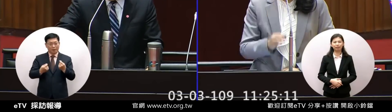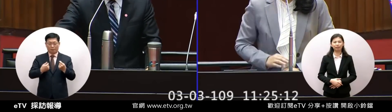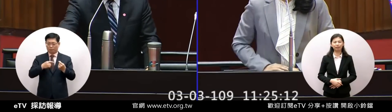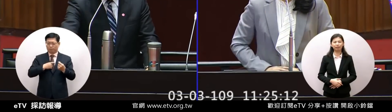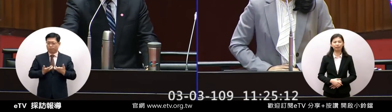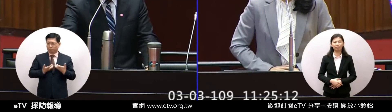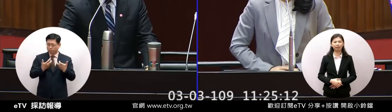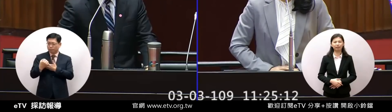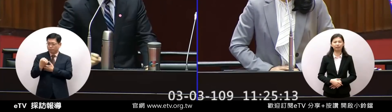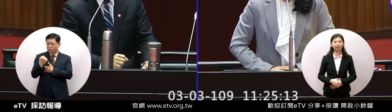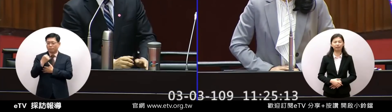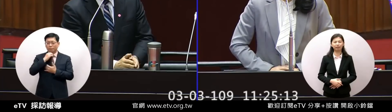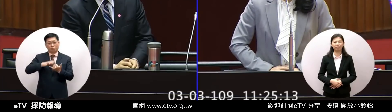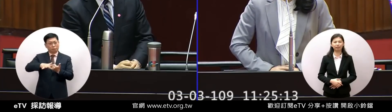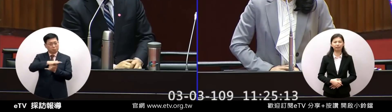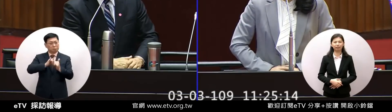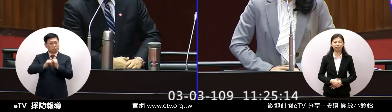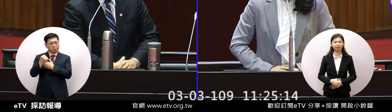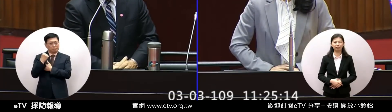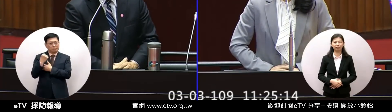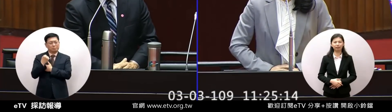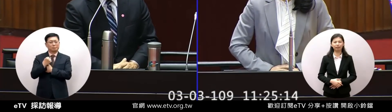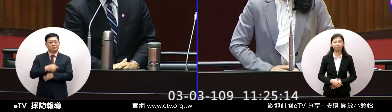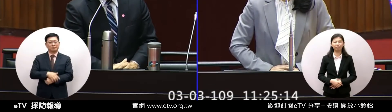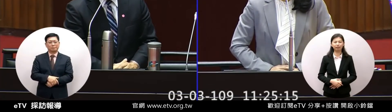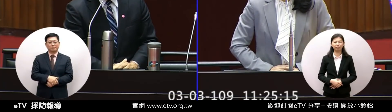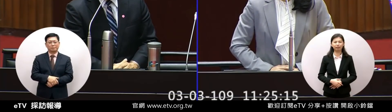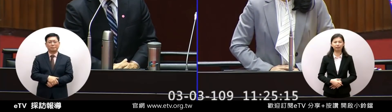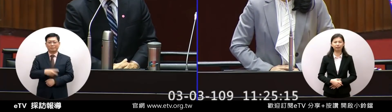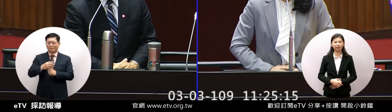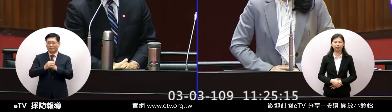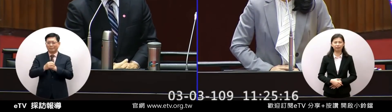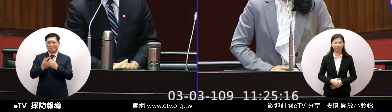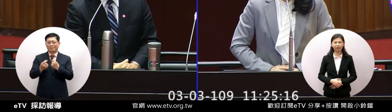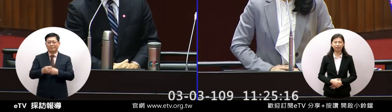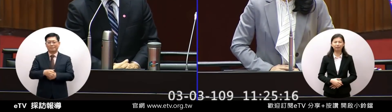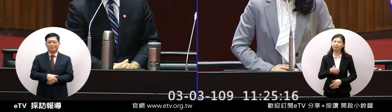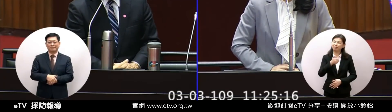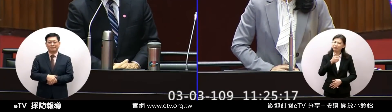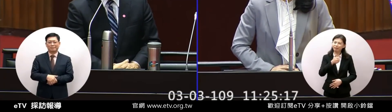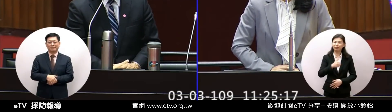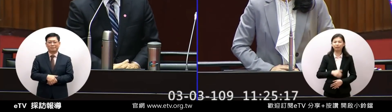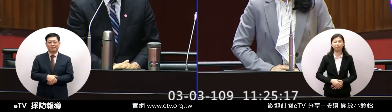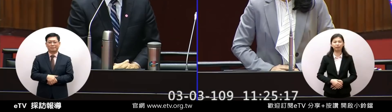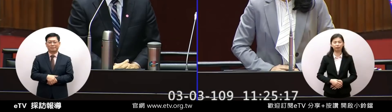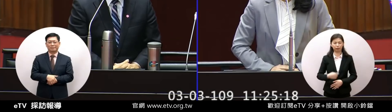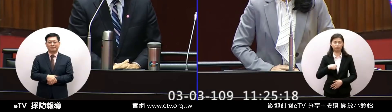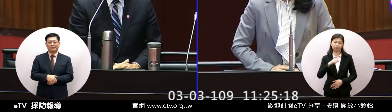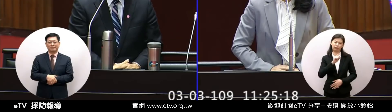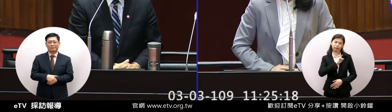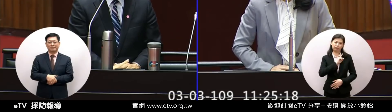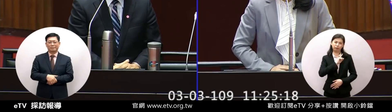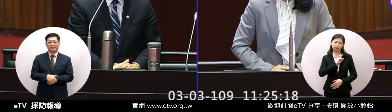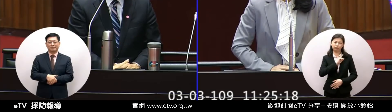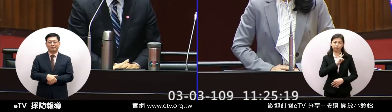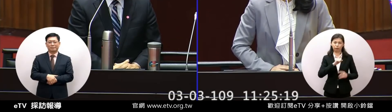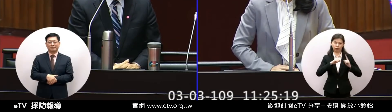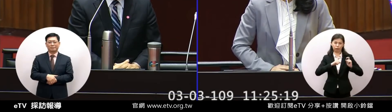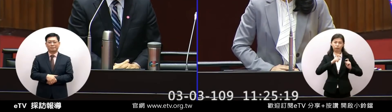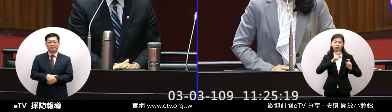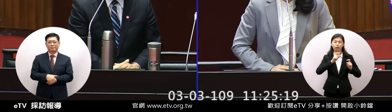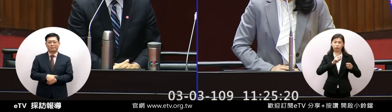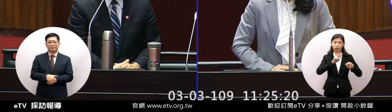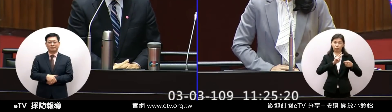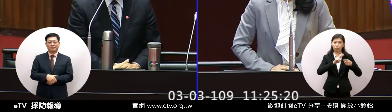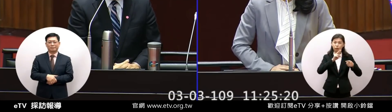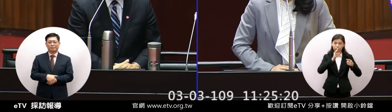的力量，是全国同胞的努力。 但是因为我 也祝福你， 是，谢谢院长。但是我自己在就是郭董身边其实工